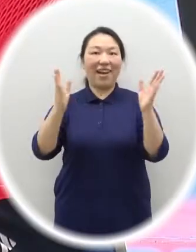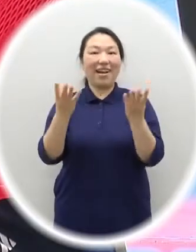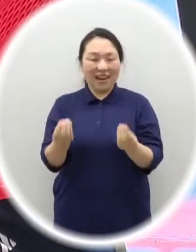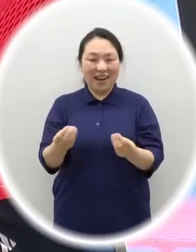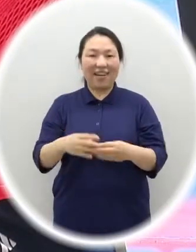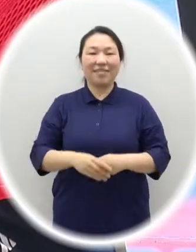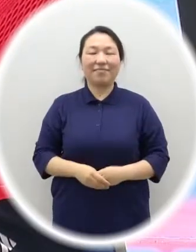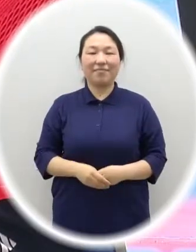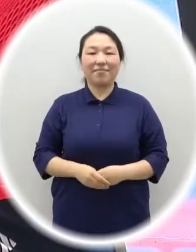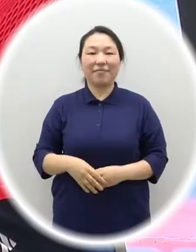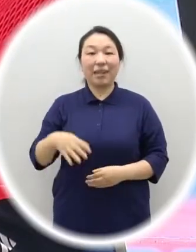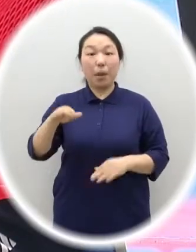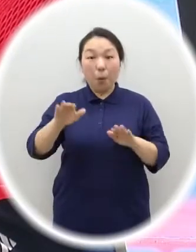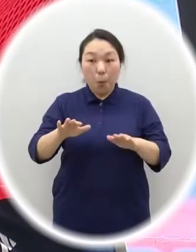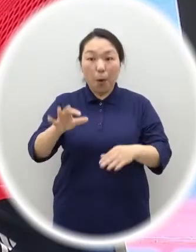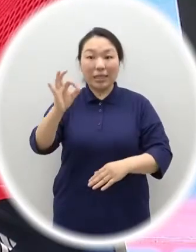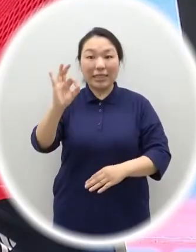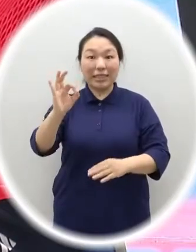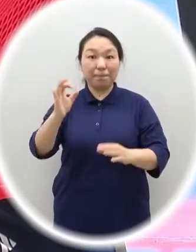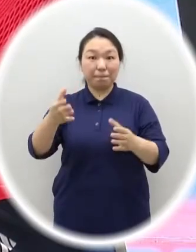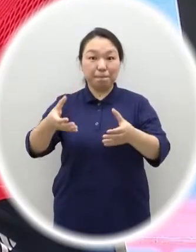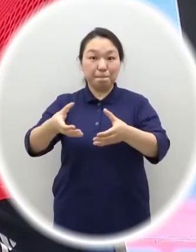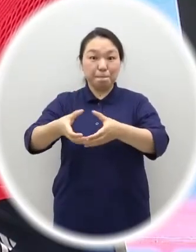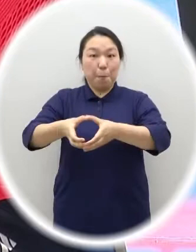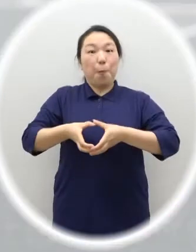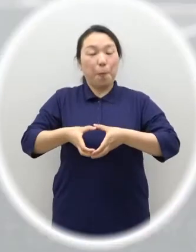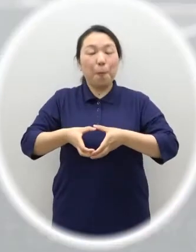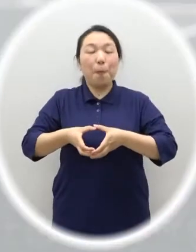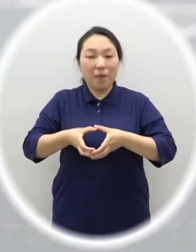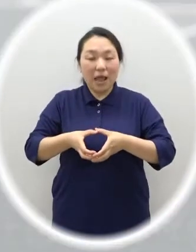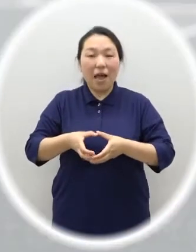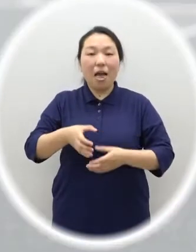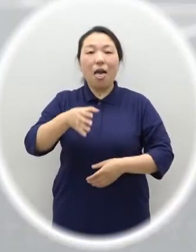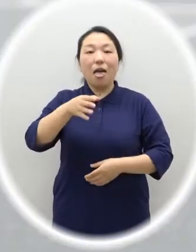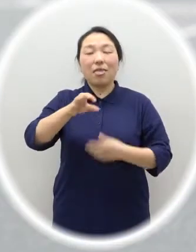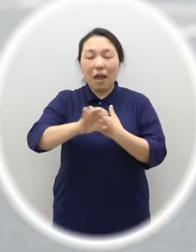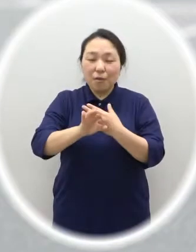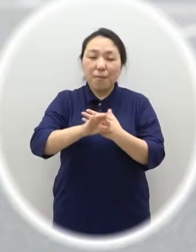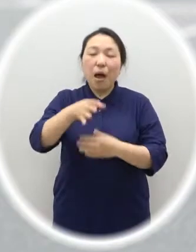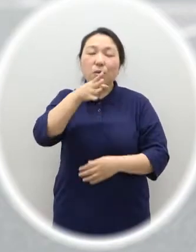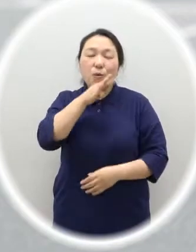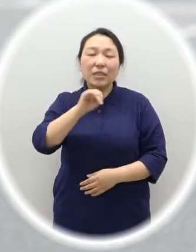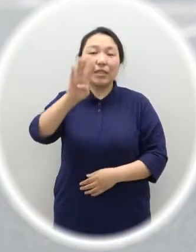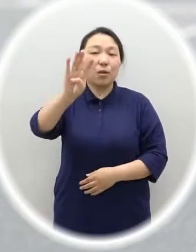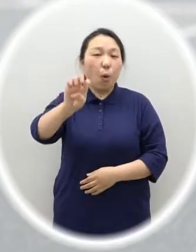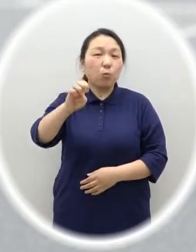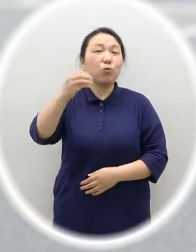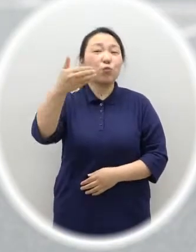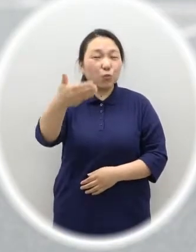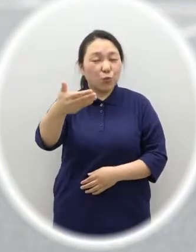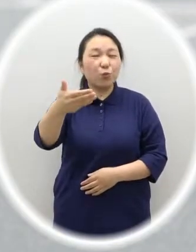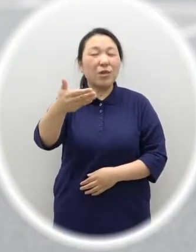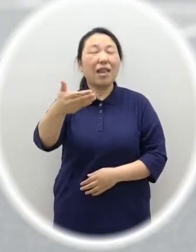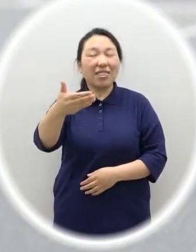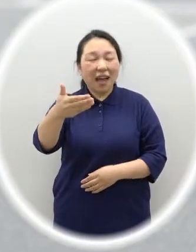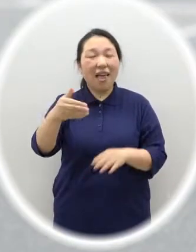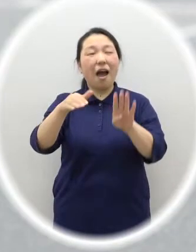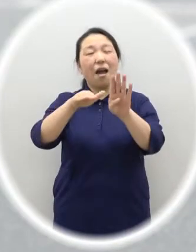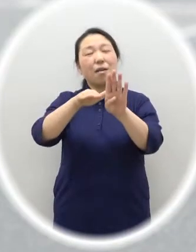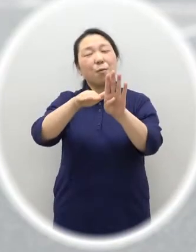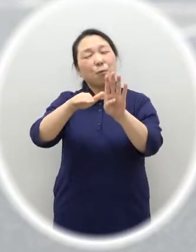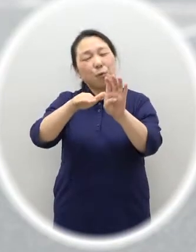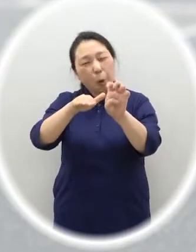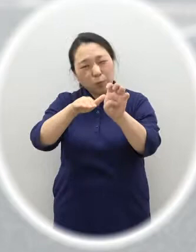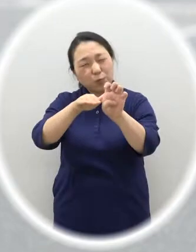49歳で取れてたら40代だったのにって思ってたんですが、もう逆にキリがいいなって思いました